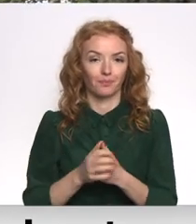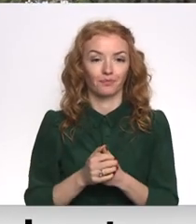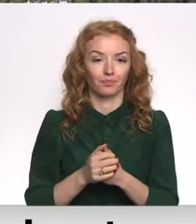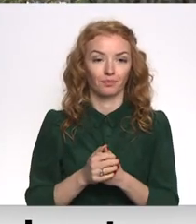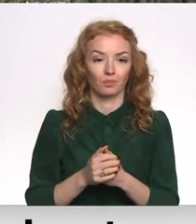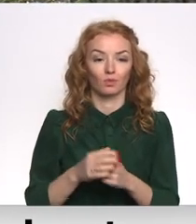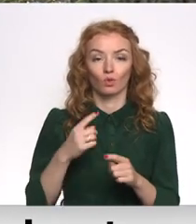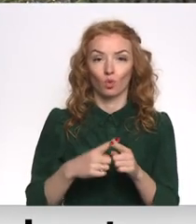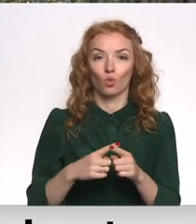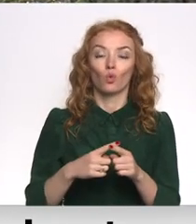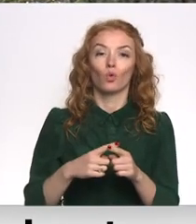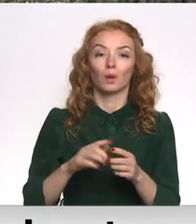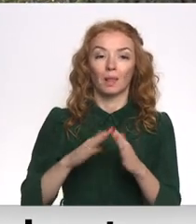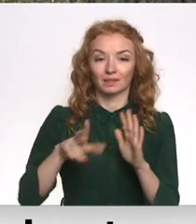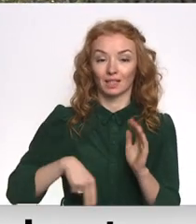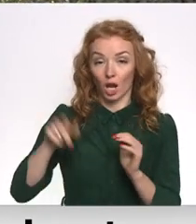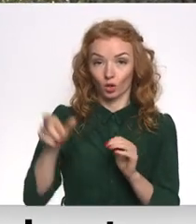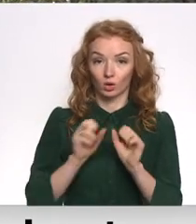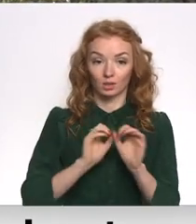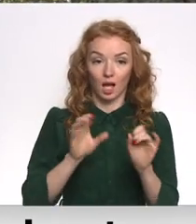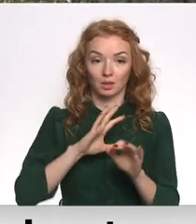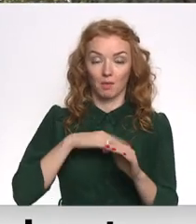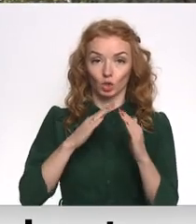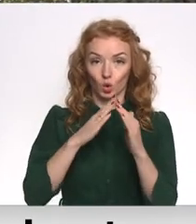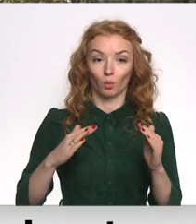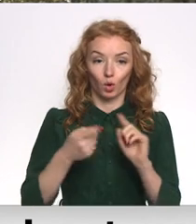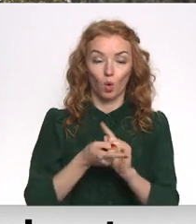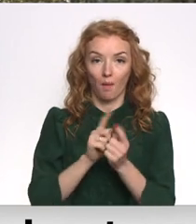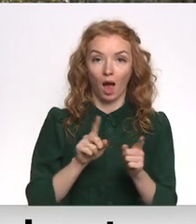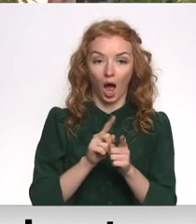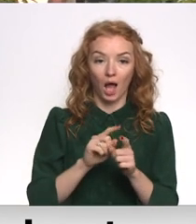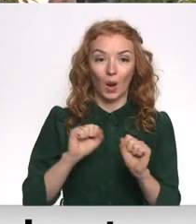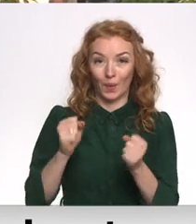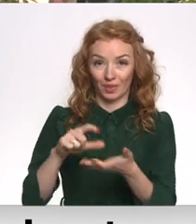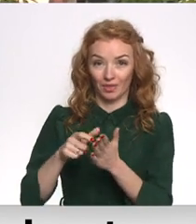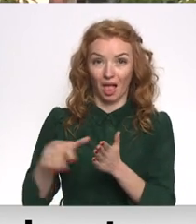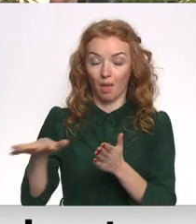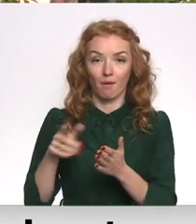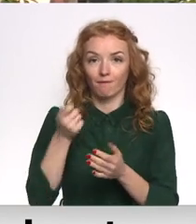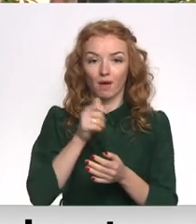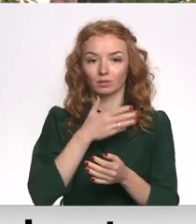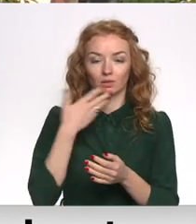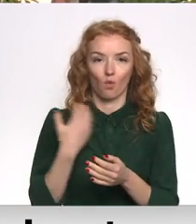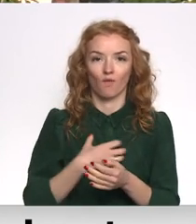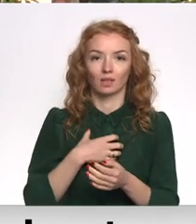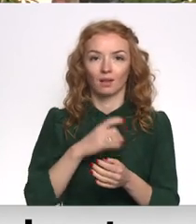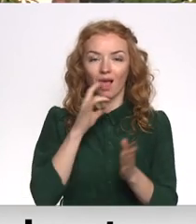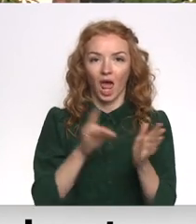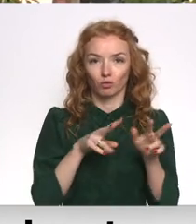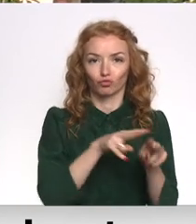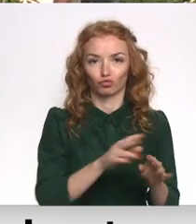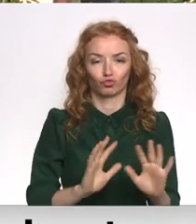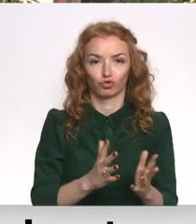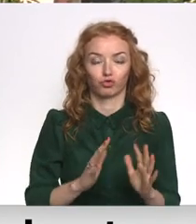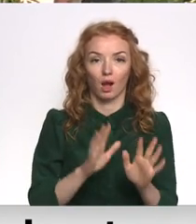RTV stāsta Jaunmoku pils direktori, pēc jumta nomaiņas arī augstākajās telpās vairs neesot vajadzīgi elektriskie